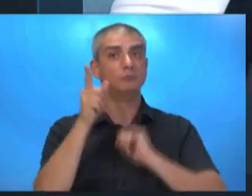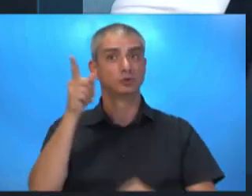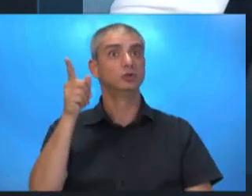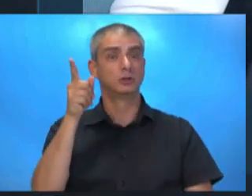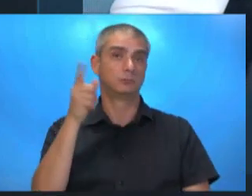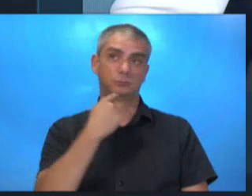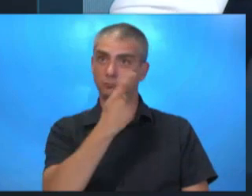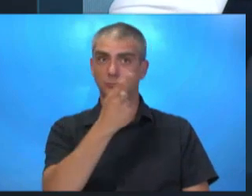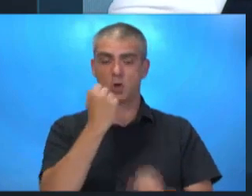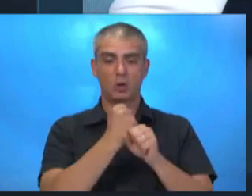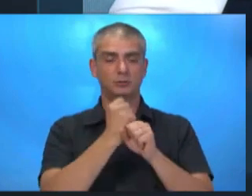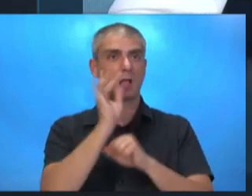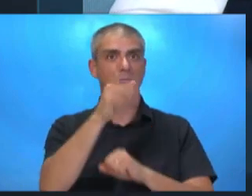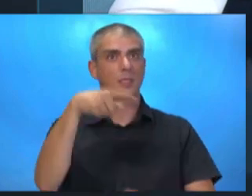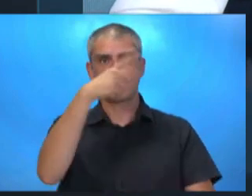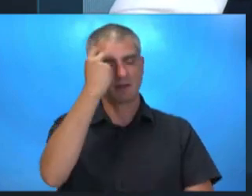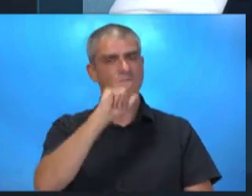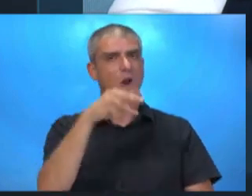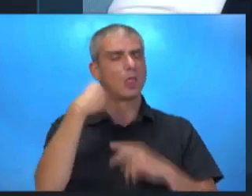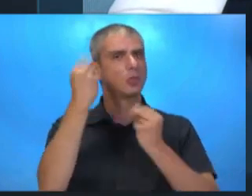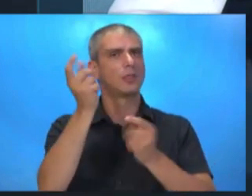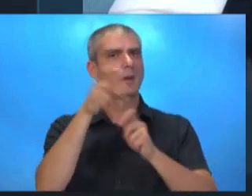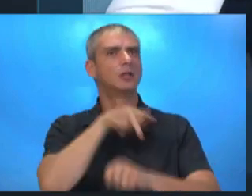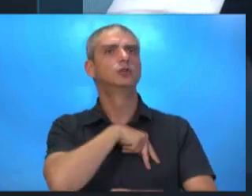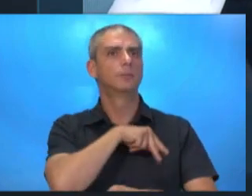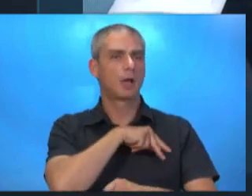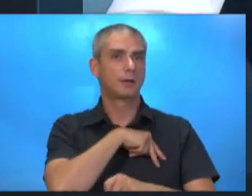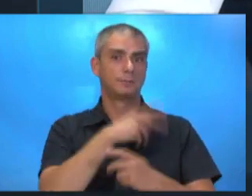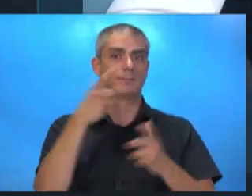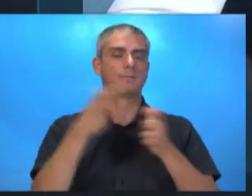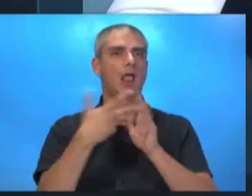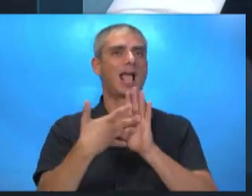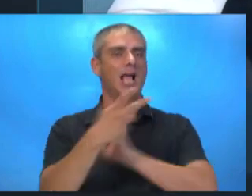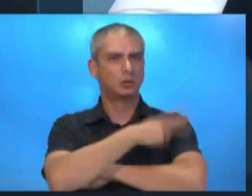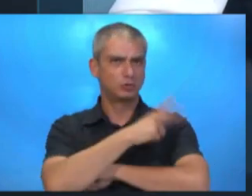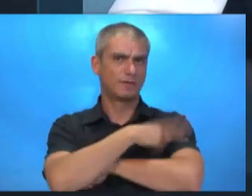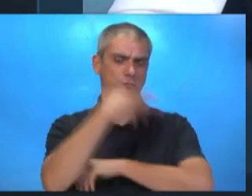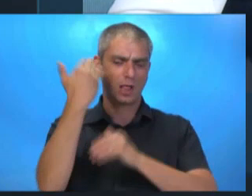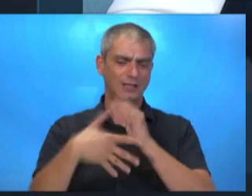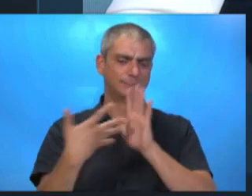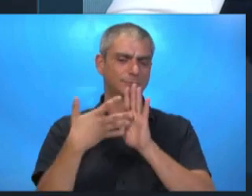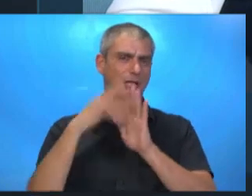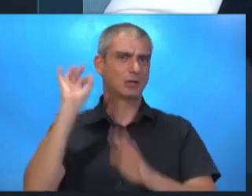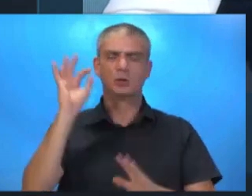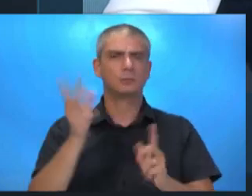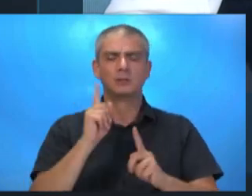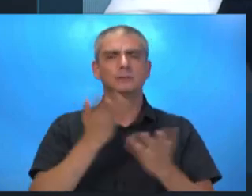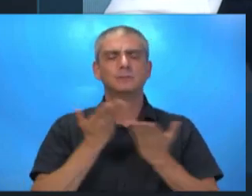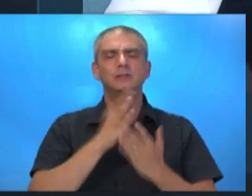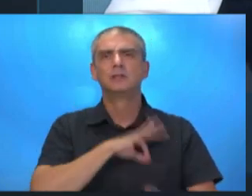כלשונך, נוקטת כלפיכם, ולא נותנים לגורמים האחראים למחש ולמשטרה לסיים את הבדיקה שלהם? את מי זה משרת?